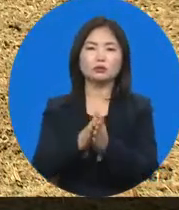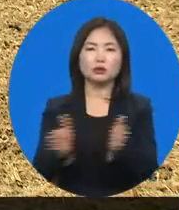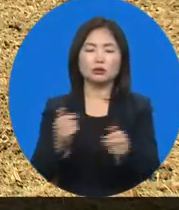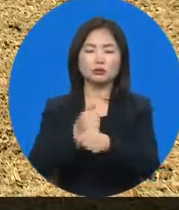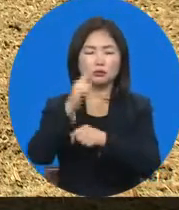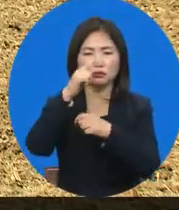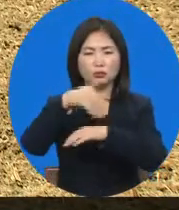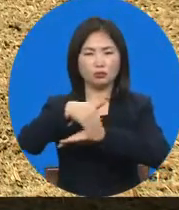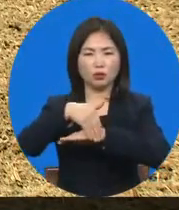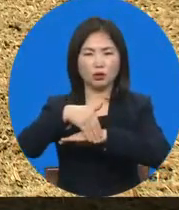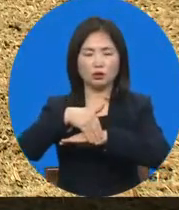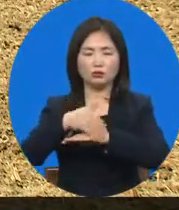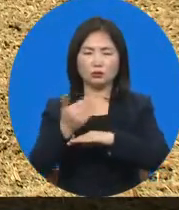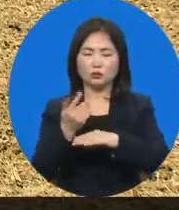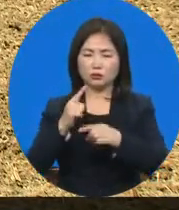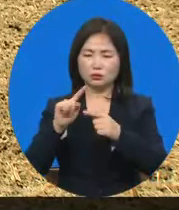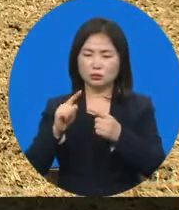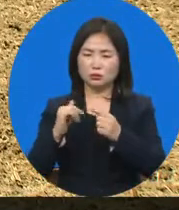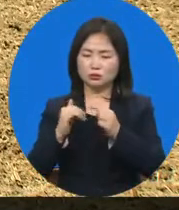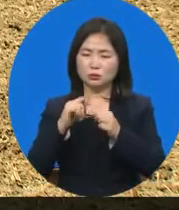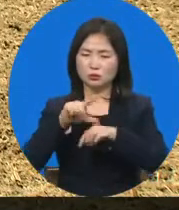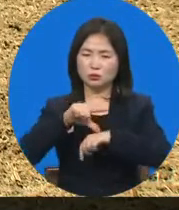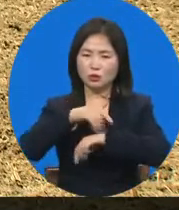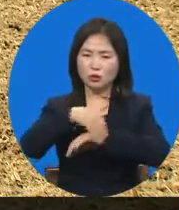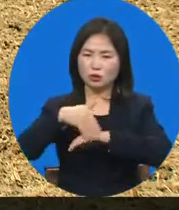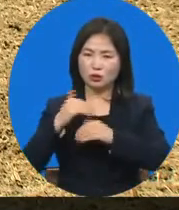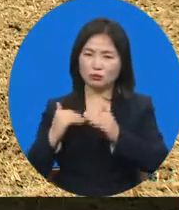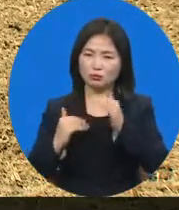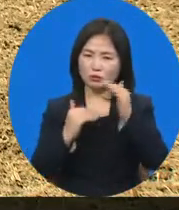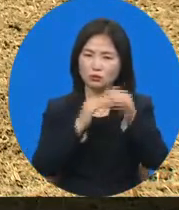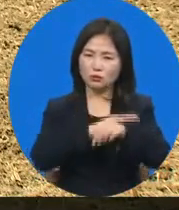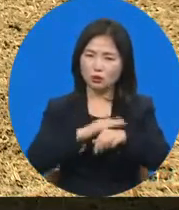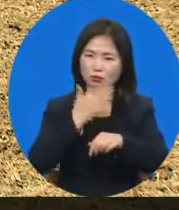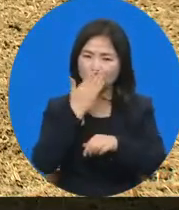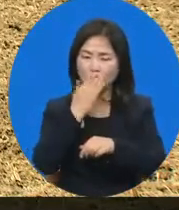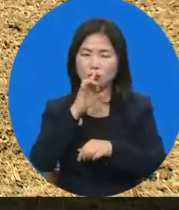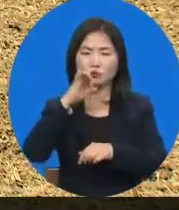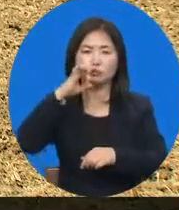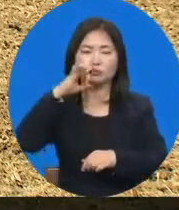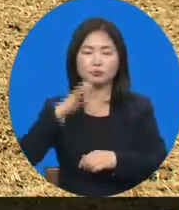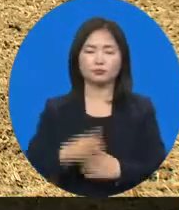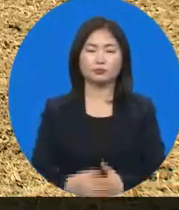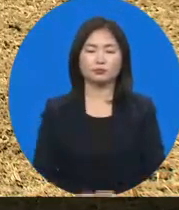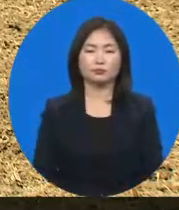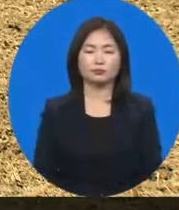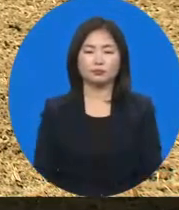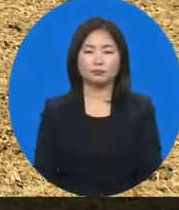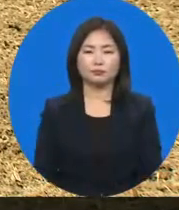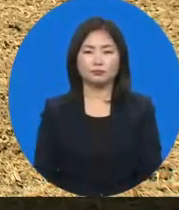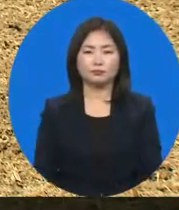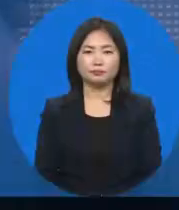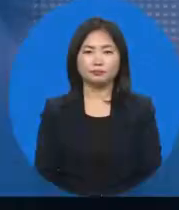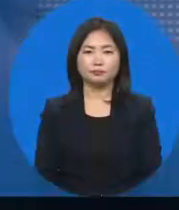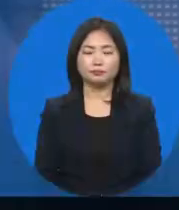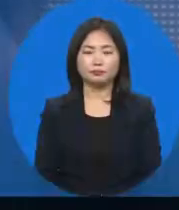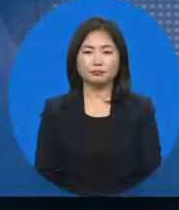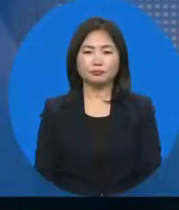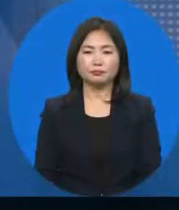계획인데 예정대로 진작 될 수 있을지 주목됩니다 mbc 뉴스팀 관엽 입니다